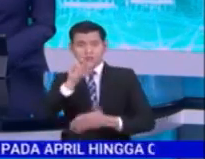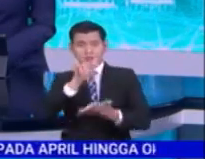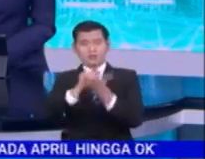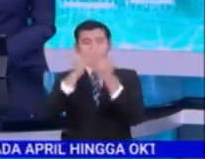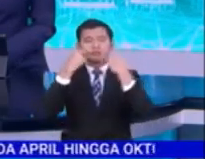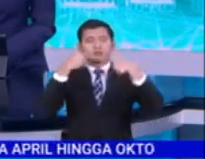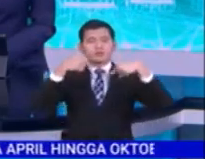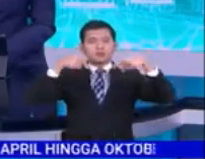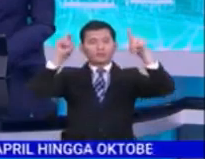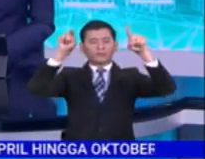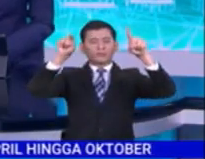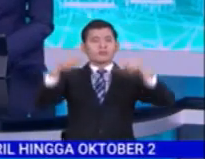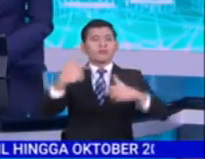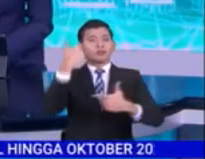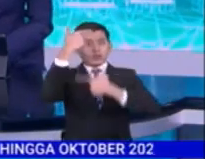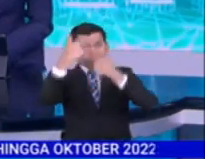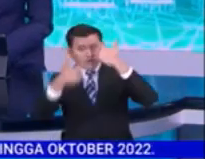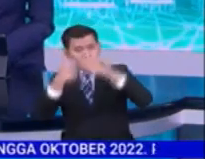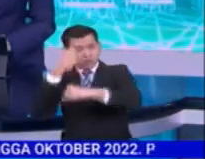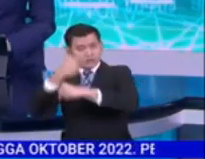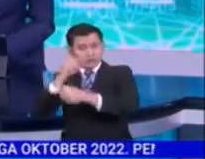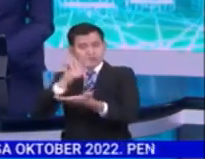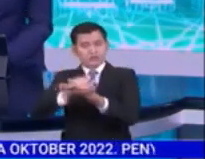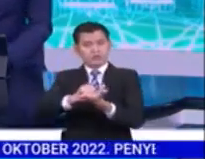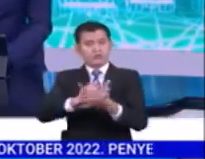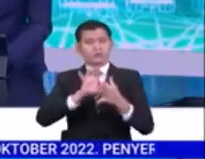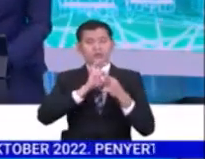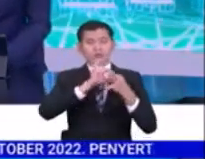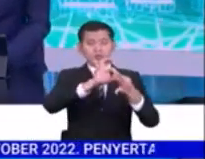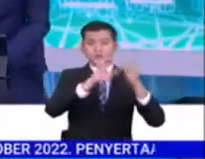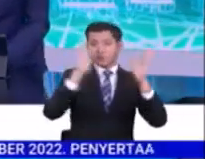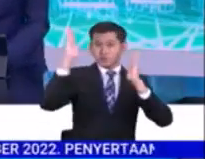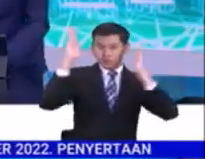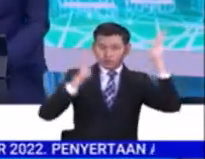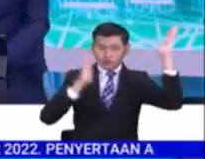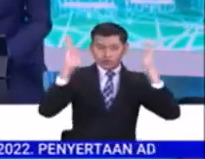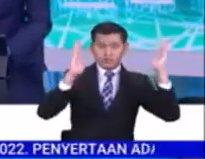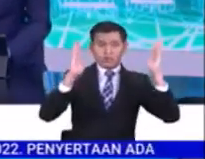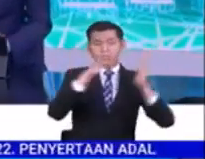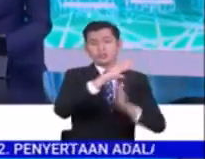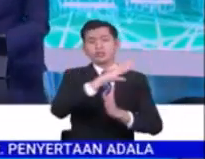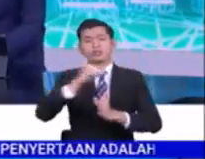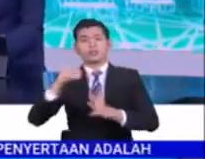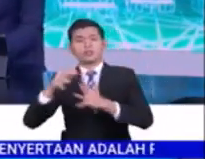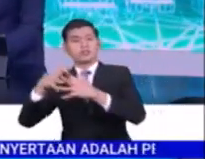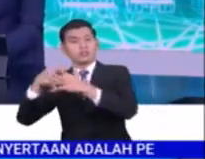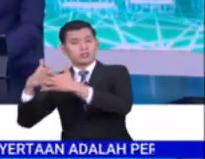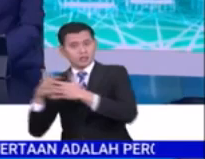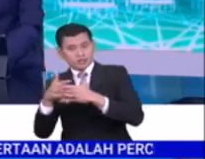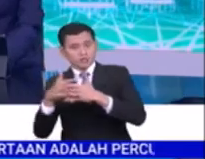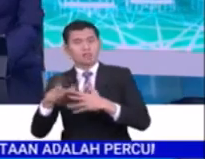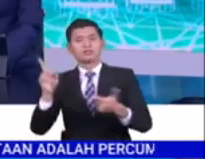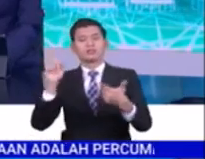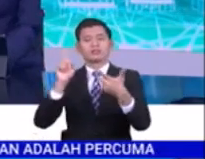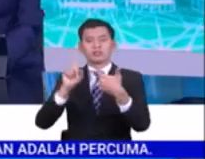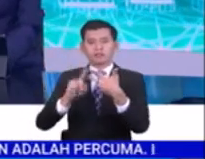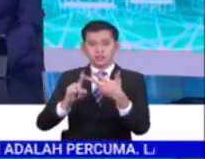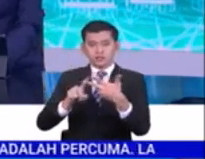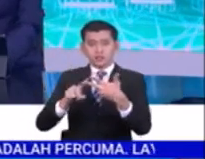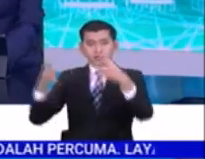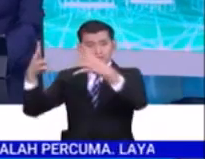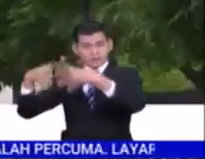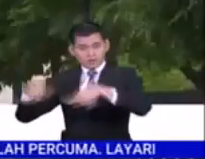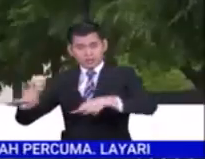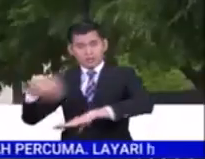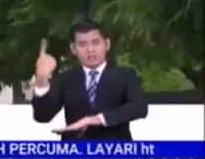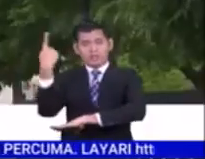kejayaan. Beliau berkata lawatannya itu mengukuhkan lagi hubungan Malaysia AS dan juga ASEAN AS. Di hari